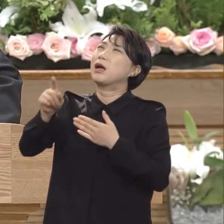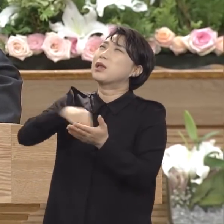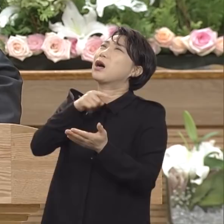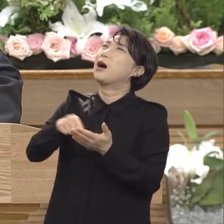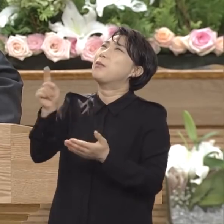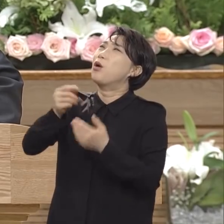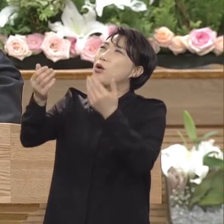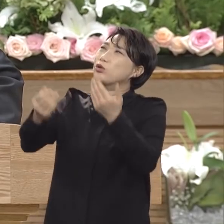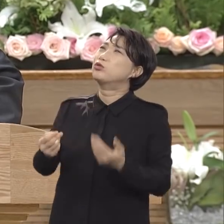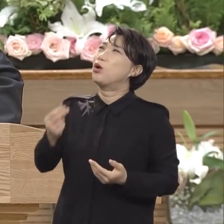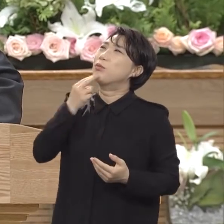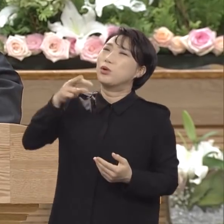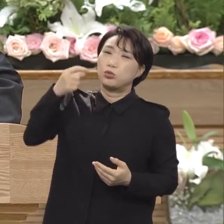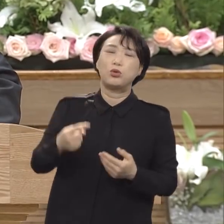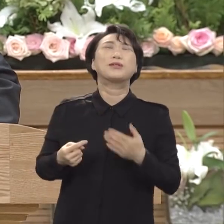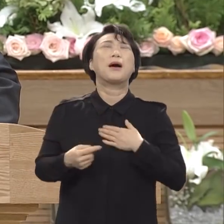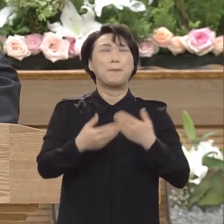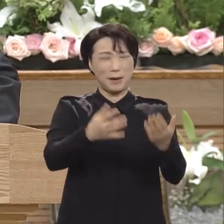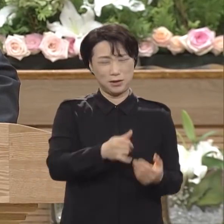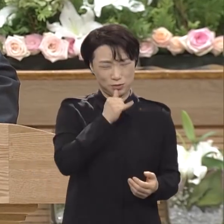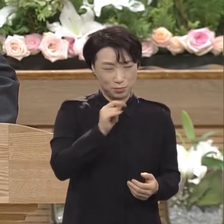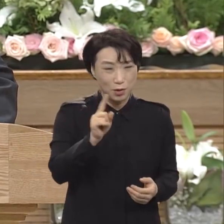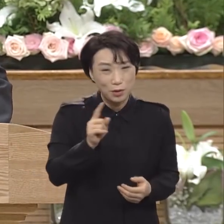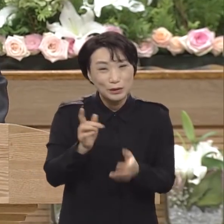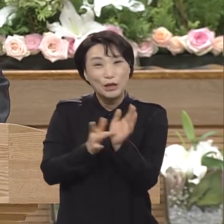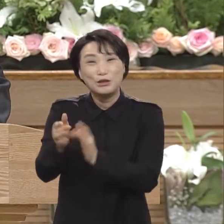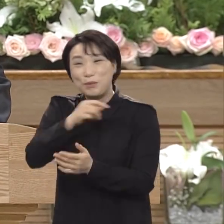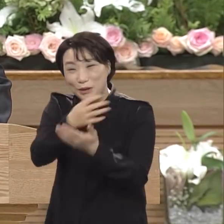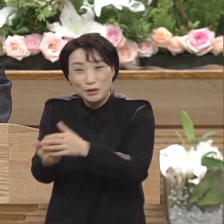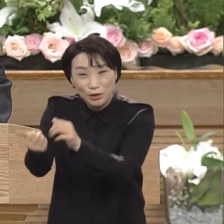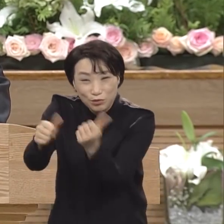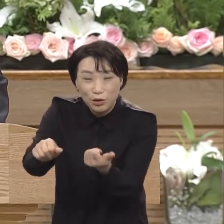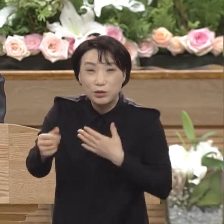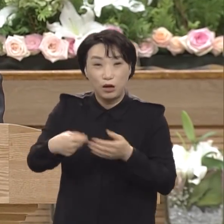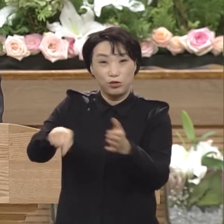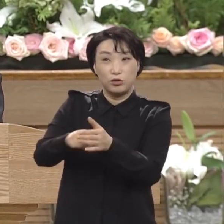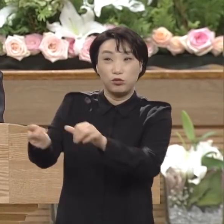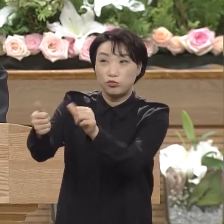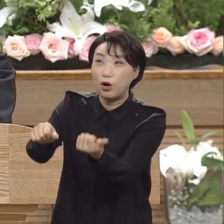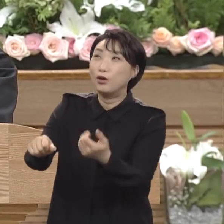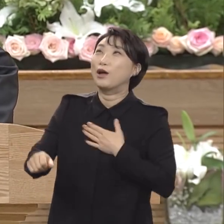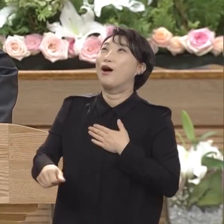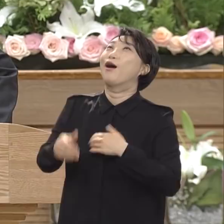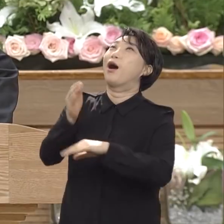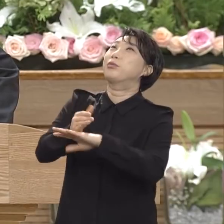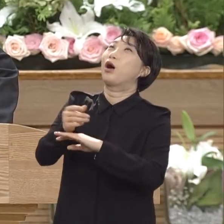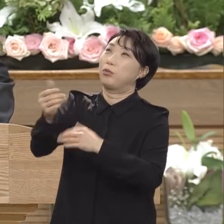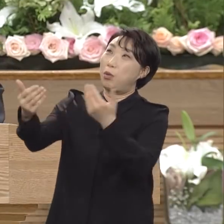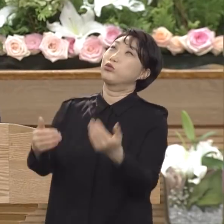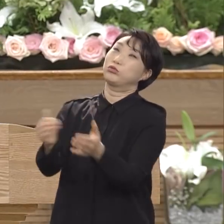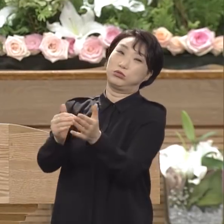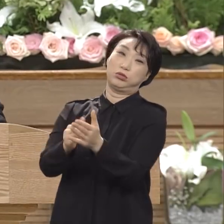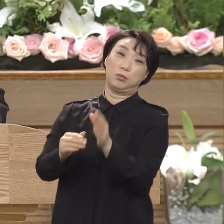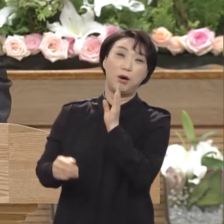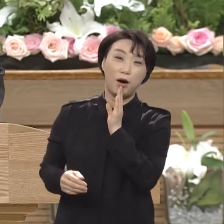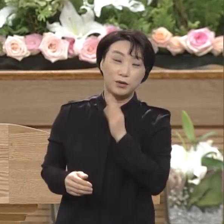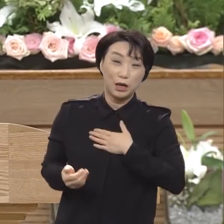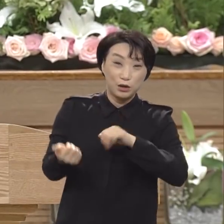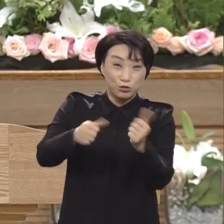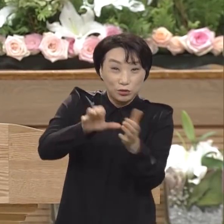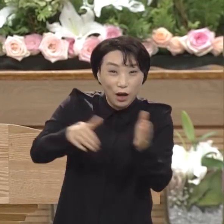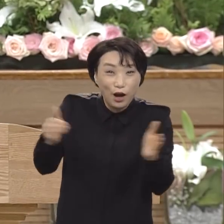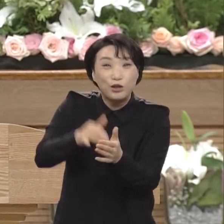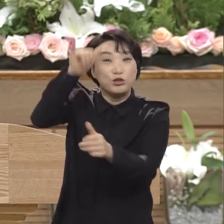이미 보상을 받았어요. 그가 피 흘려서 나 위에 죽어준 것만도 이미 보상이 끝났어요. 내가 죽도록